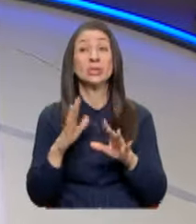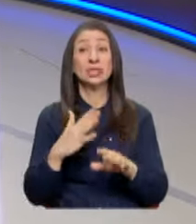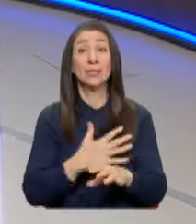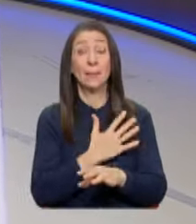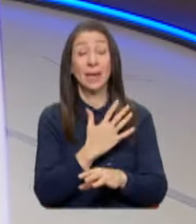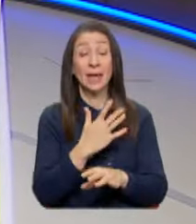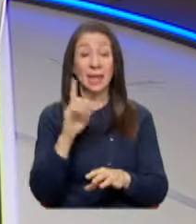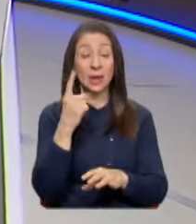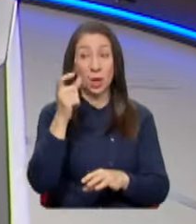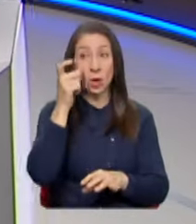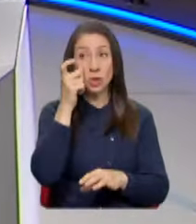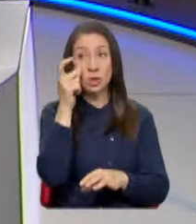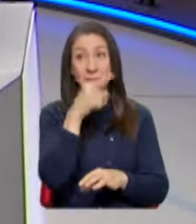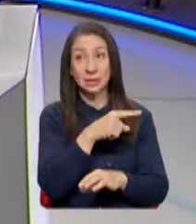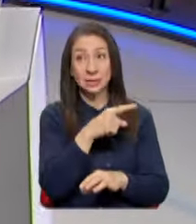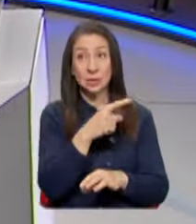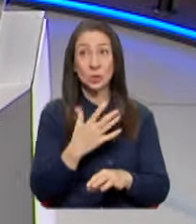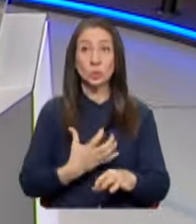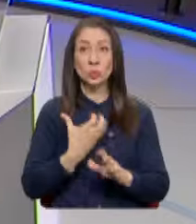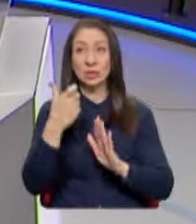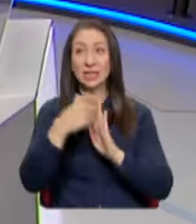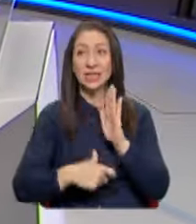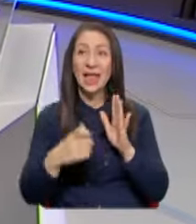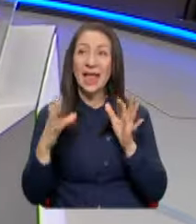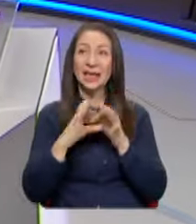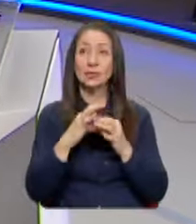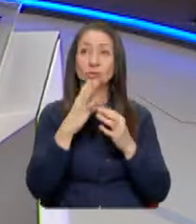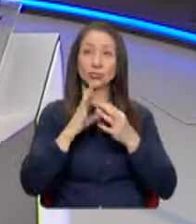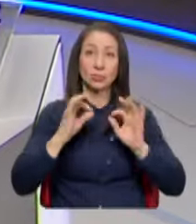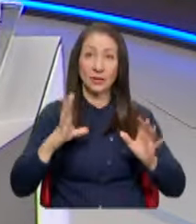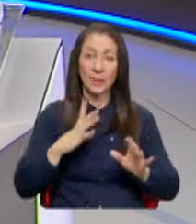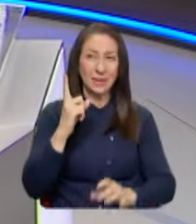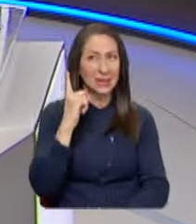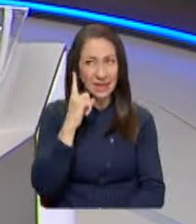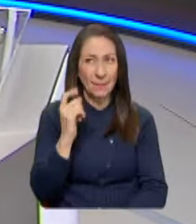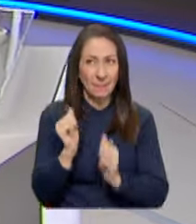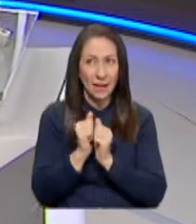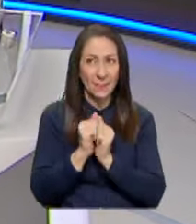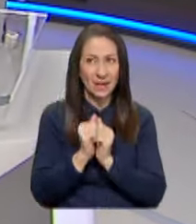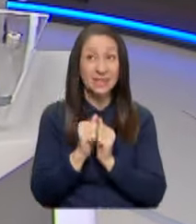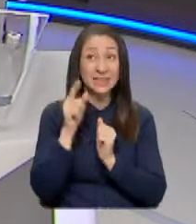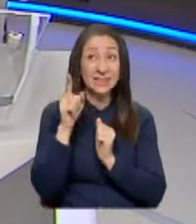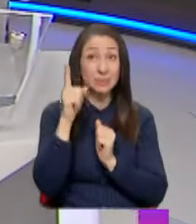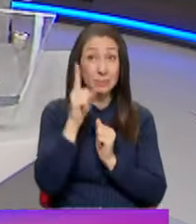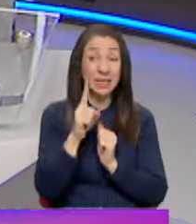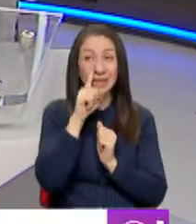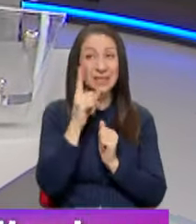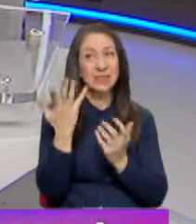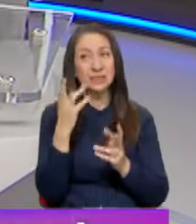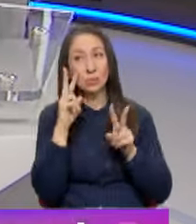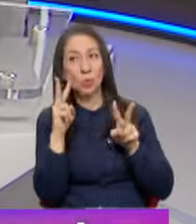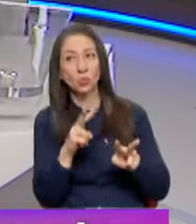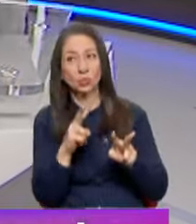e lideri Özgür Özel'in acı reçete ile ilgili sözleri var İsterseniz bir dinleyelim birlikte siz 1 Nisan'ı nasıl